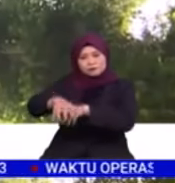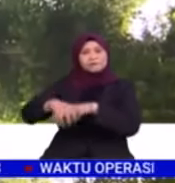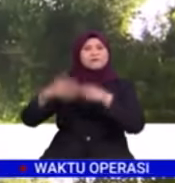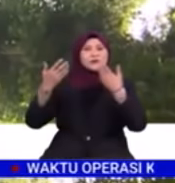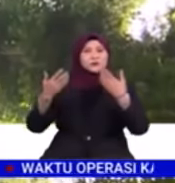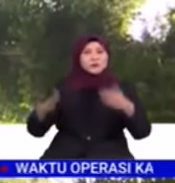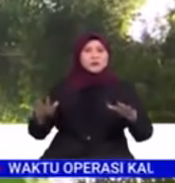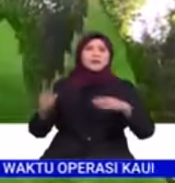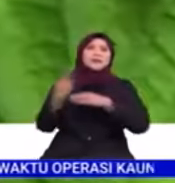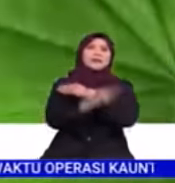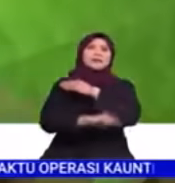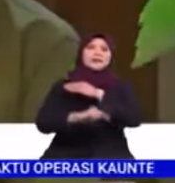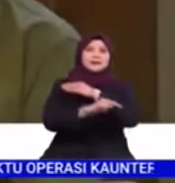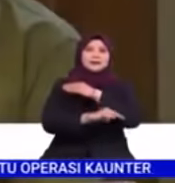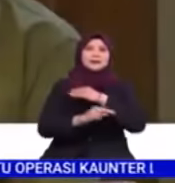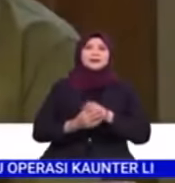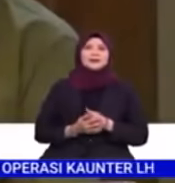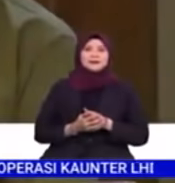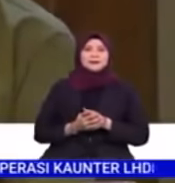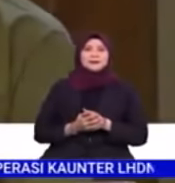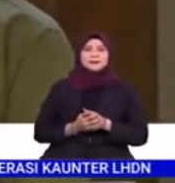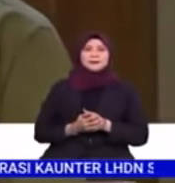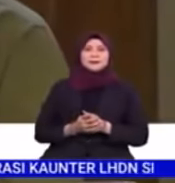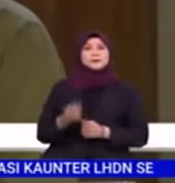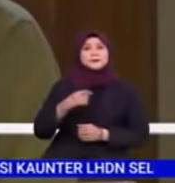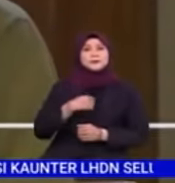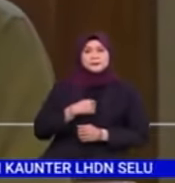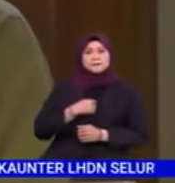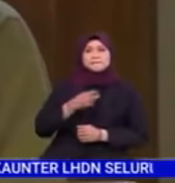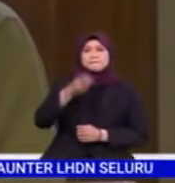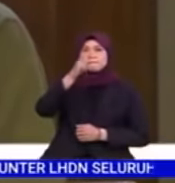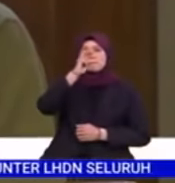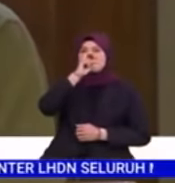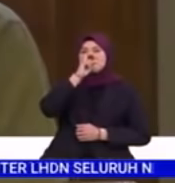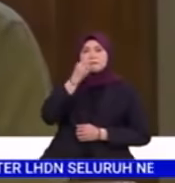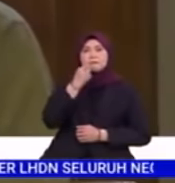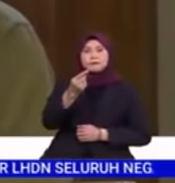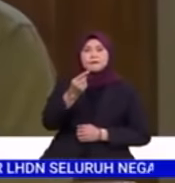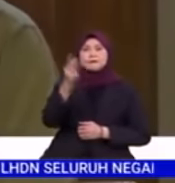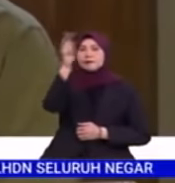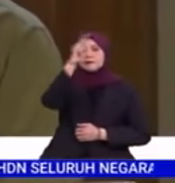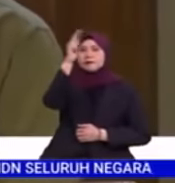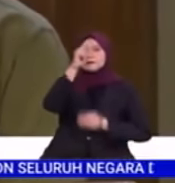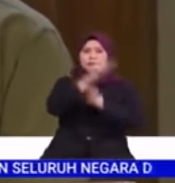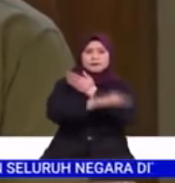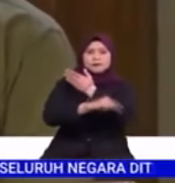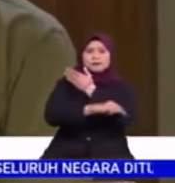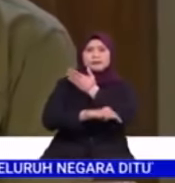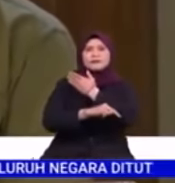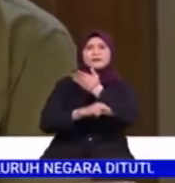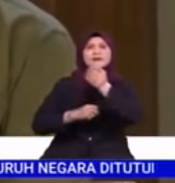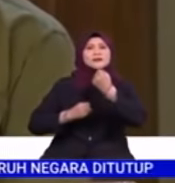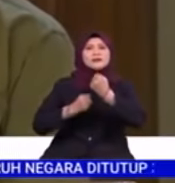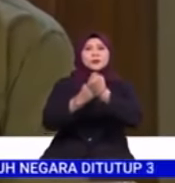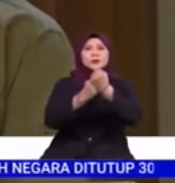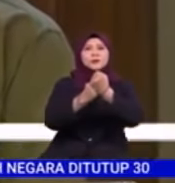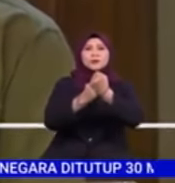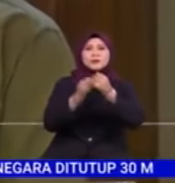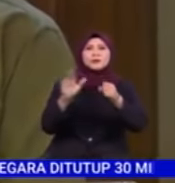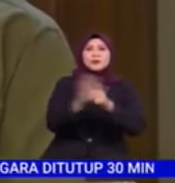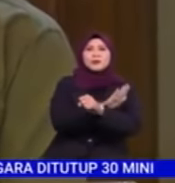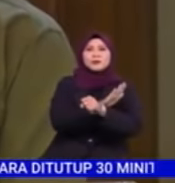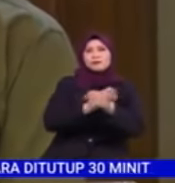seluruh negeri saya ingin menegaskan disini bahwa kerajaan Negeri sentiasa menyokong penuh